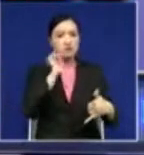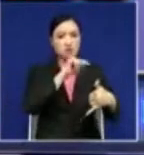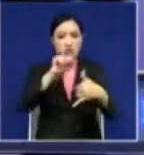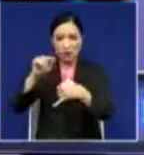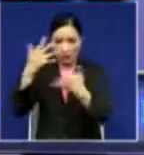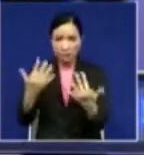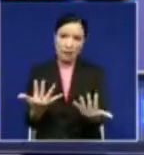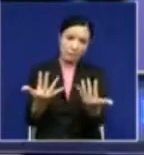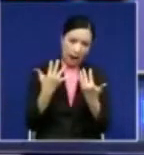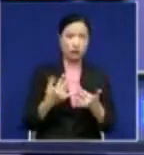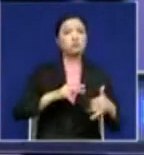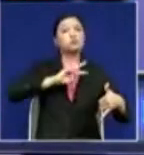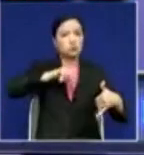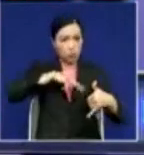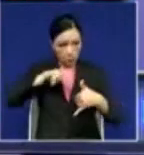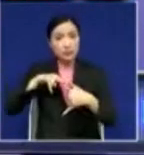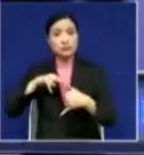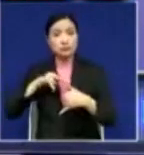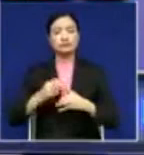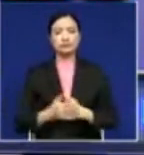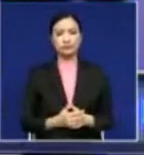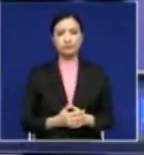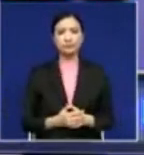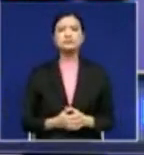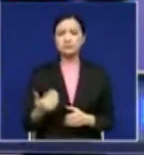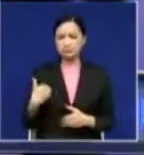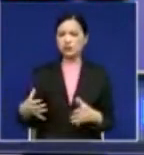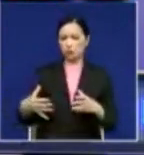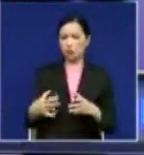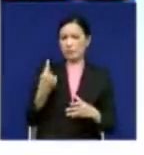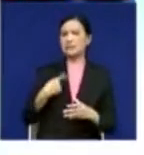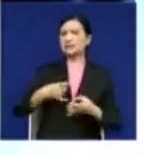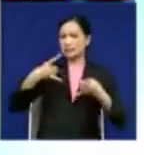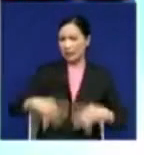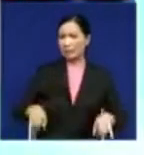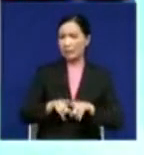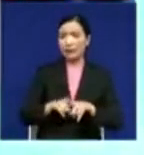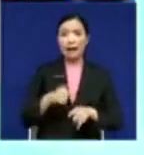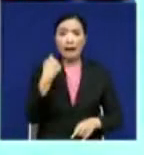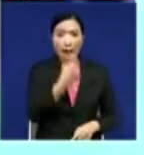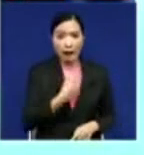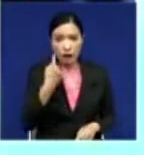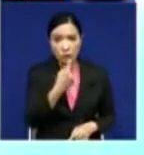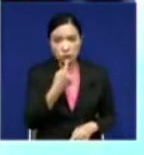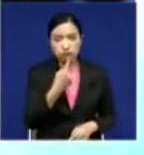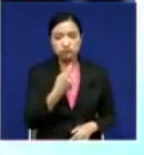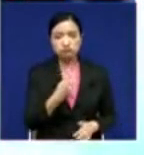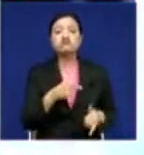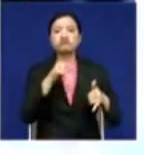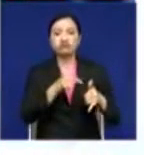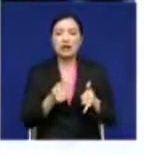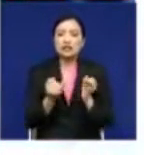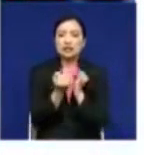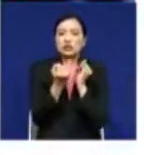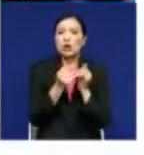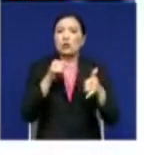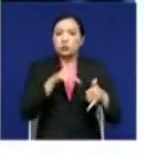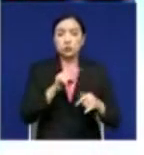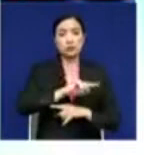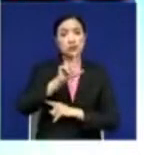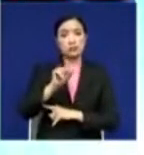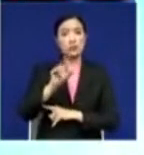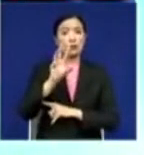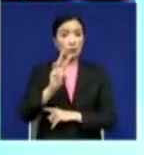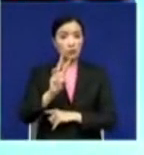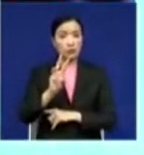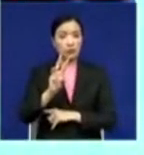นอีกกลุ่มหนึ่งนะครับที่มีความเสี่ยงนะครับก็คือผู้ที่พบหรืออยู่ใกล้กับผู้ติดเชื้อในวันที่26นะ